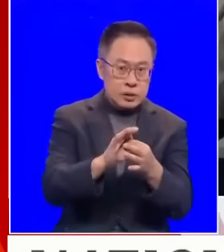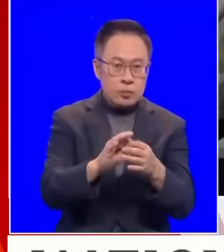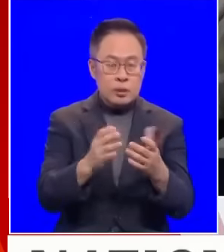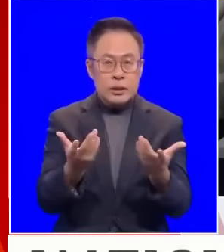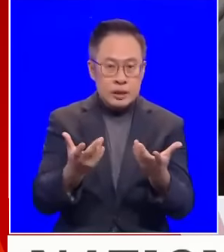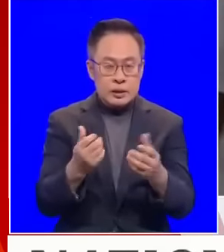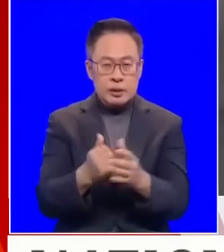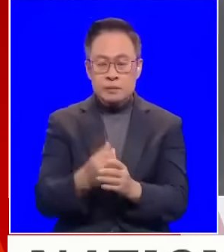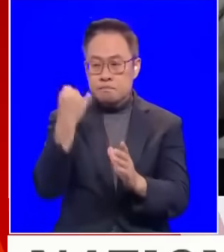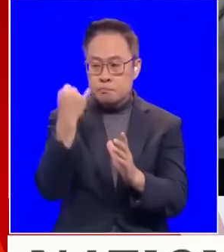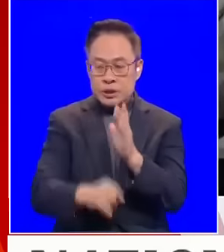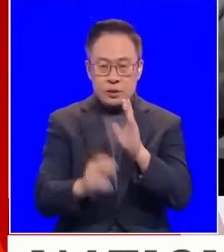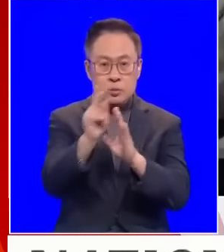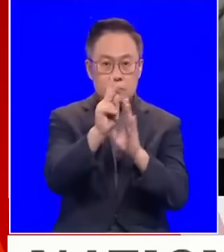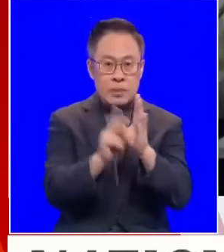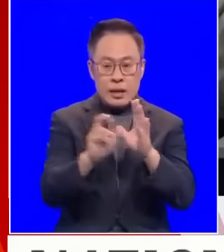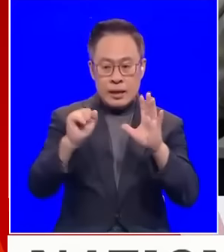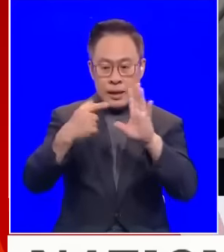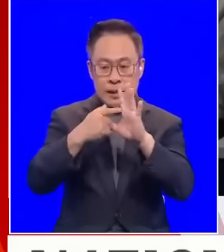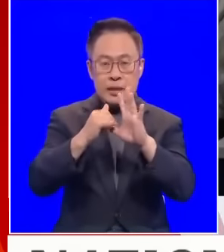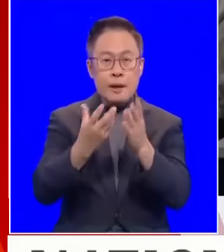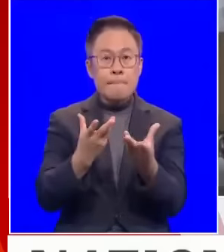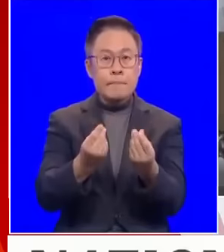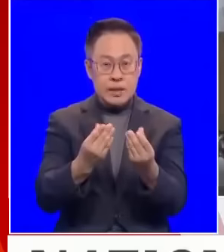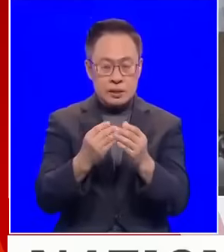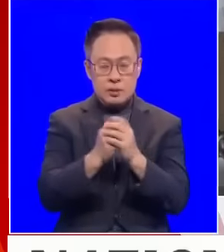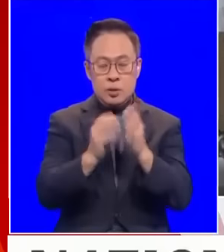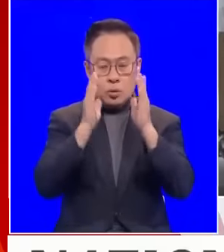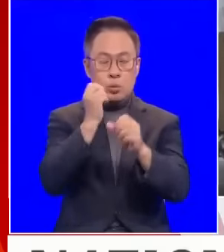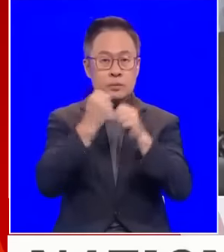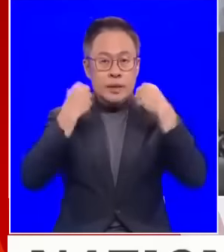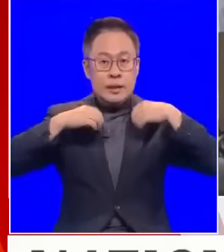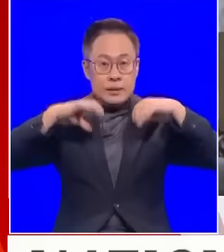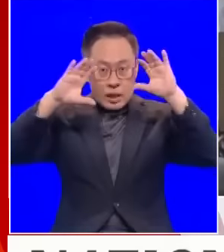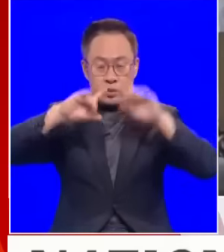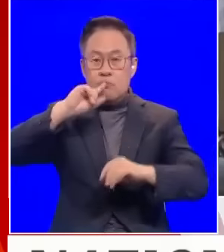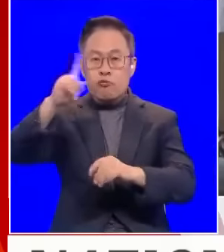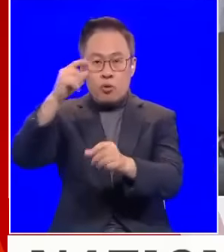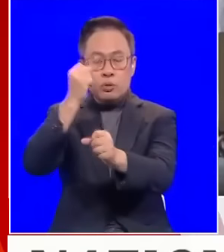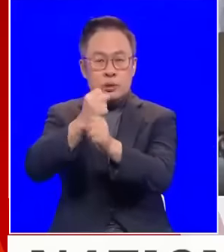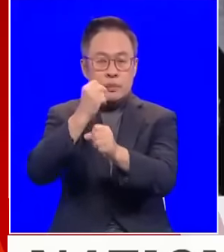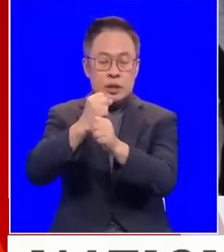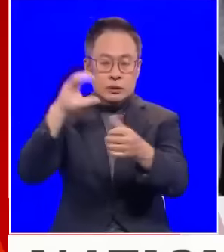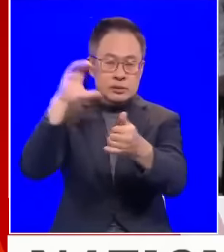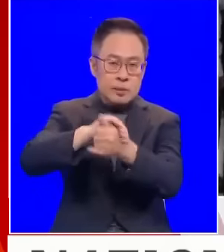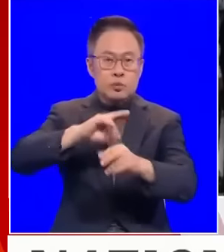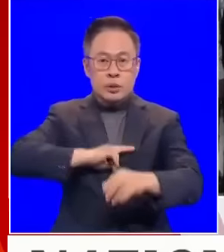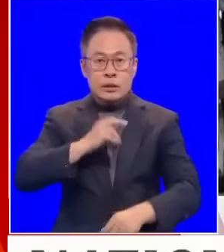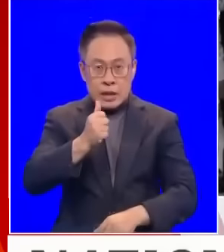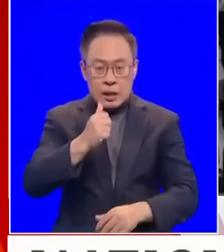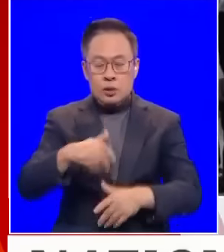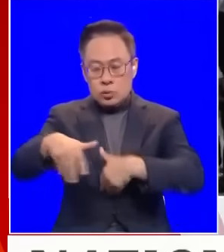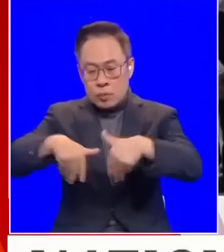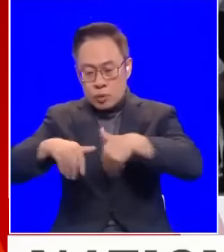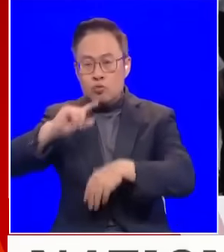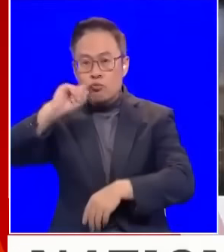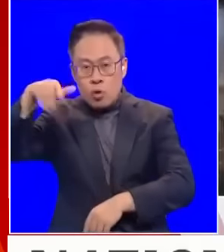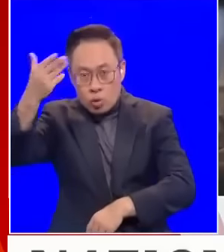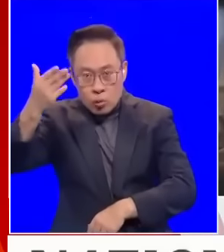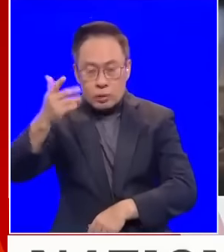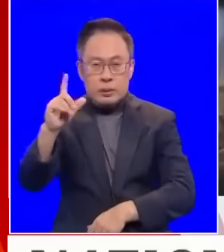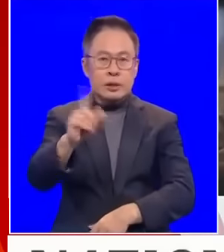ต่อแผ่นดินที่เจ้าพนักงานของรัฐสามารถร้องทุกข์กล่าวโทษได้เองหรือไม่อยู่ระหว่างการสอบสวนฝ่ายหนึ่ง